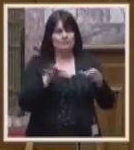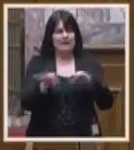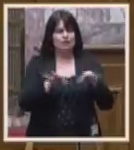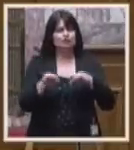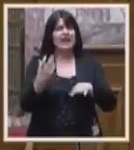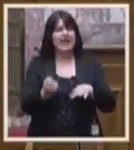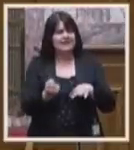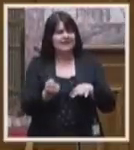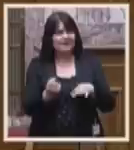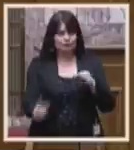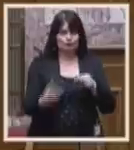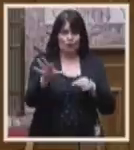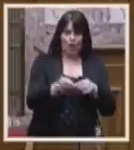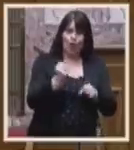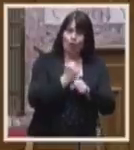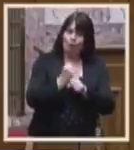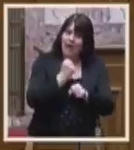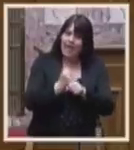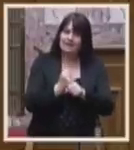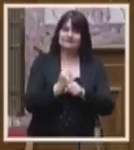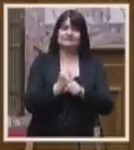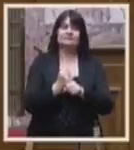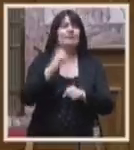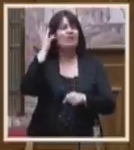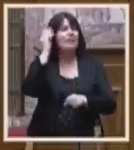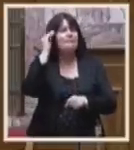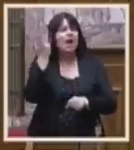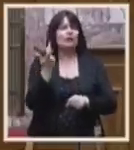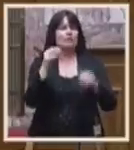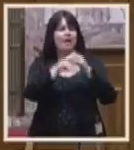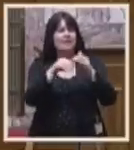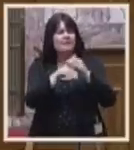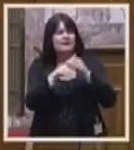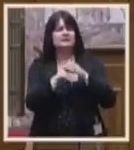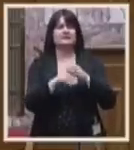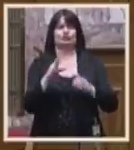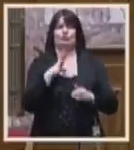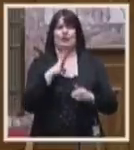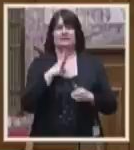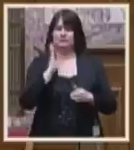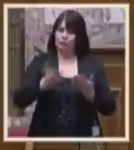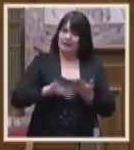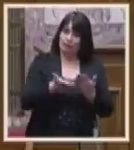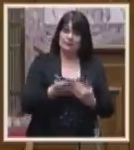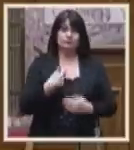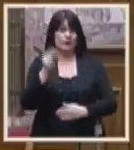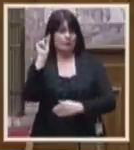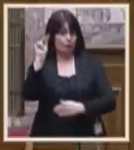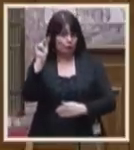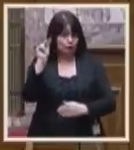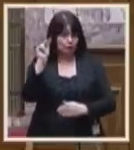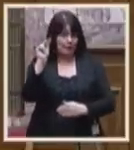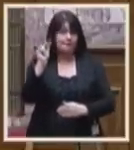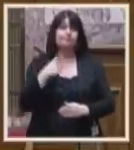θα φέρει θέσεις εργασίας, τεχνογνωσία και επενδύσεις, δυνατότητες και υπηρεσίες στους πολίτες. Δεσμευόμαστε ότι αυτό